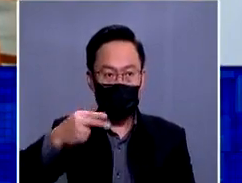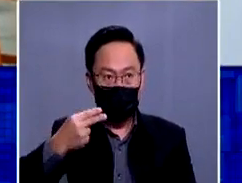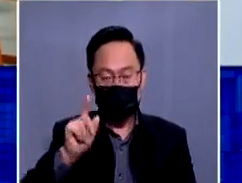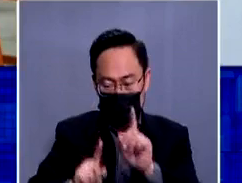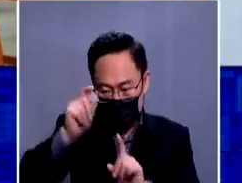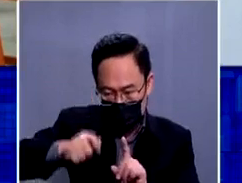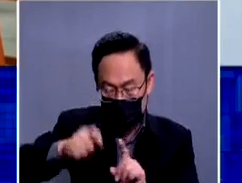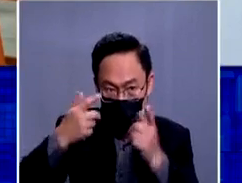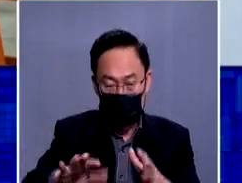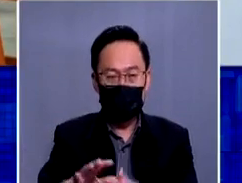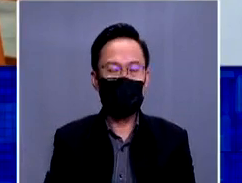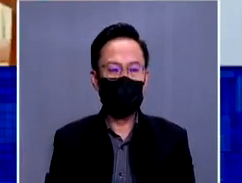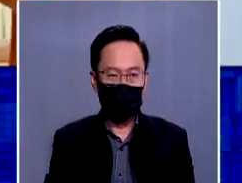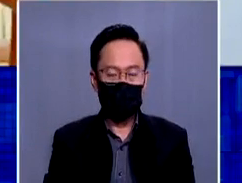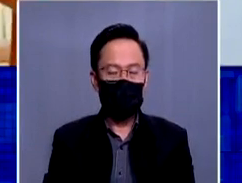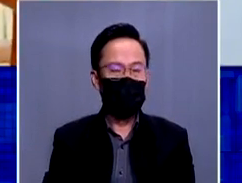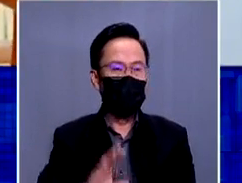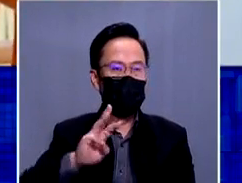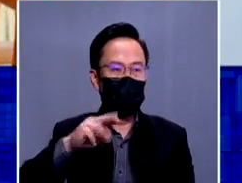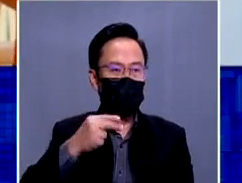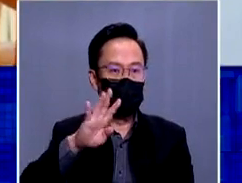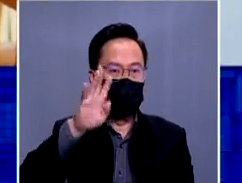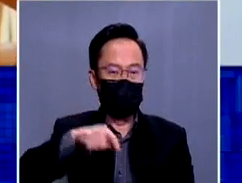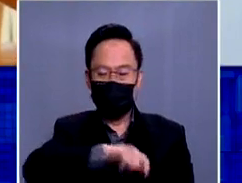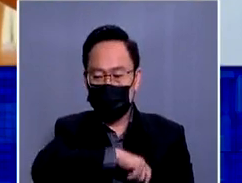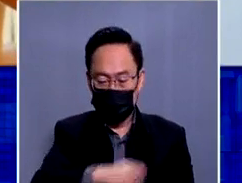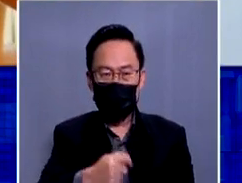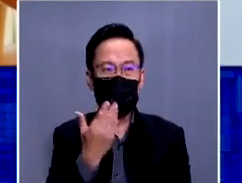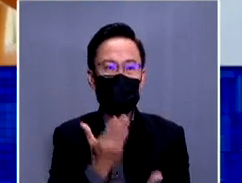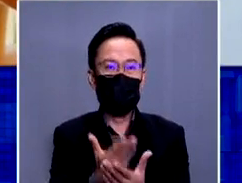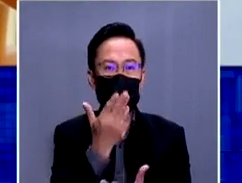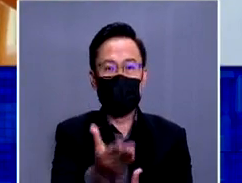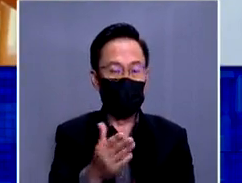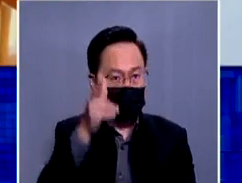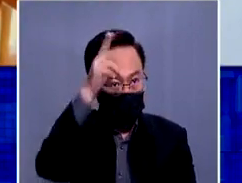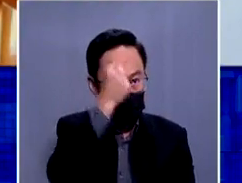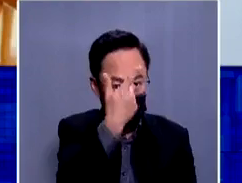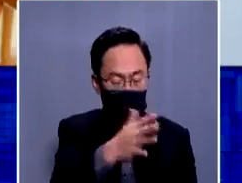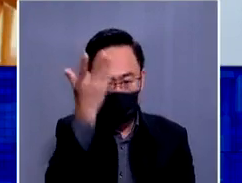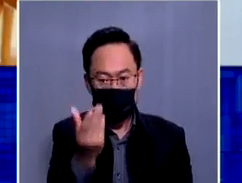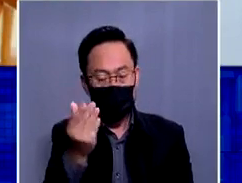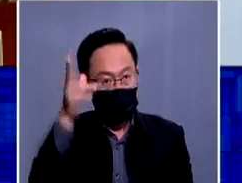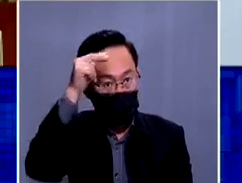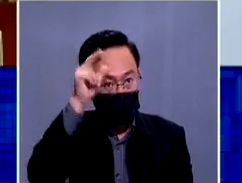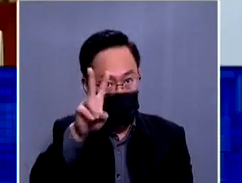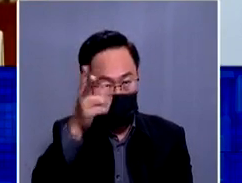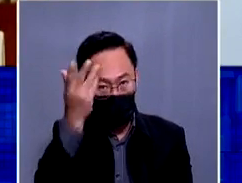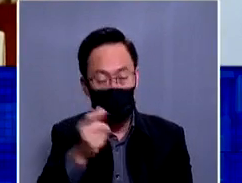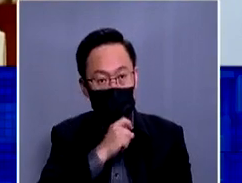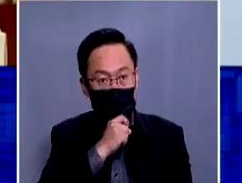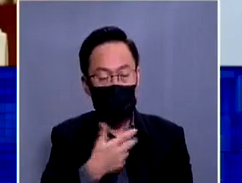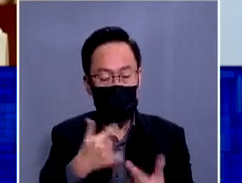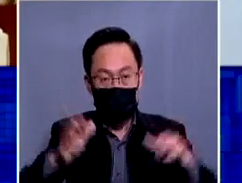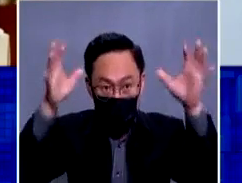1ตัวในราคา 64,000 บาทนะคะต้องเป็นคนที่รักจริงๆชอบจริงๆนะส่วนกวางพันธุ์ดีแล้วก็ลูกกวางทั้งหมด17ตัวเนี่ยนะคะรอขาย